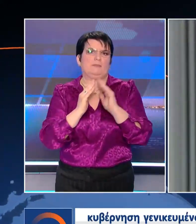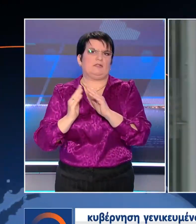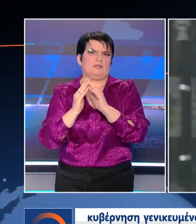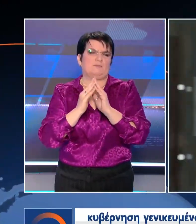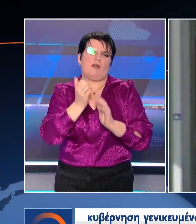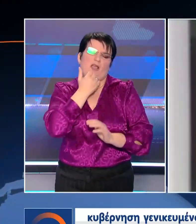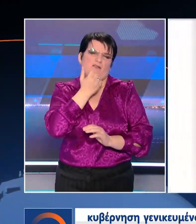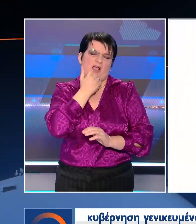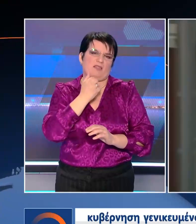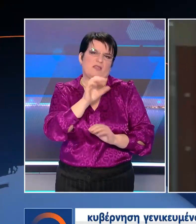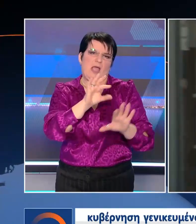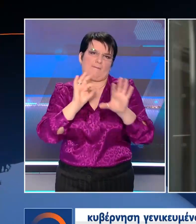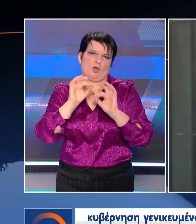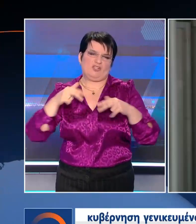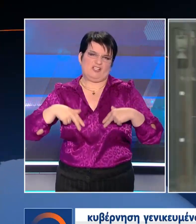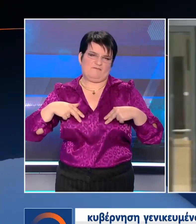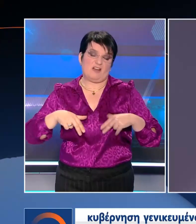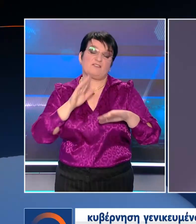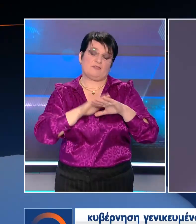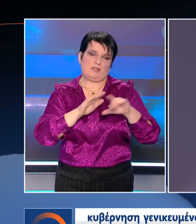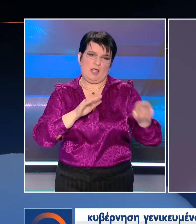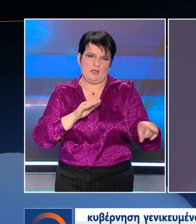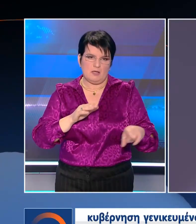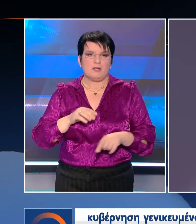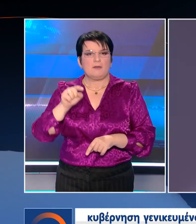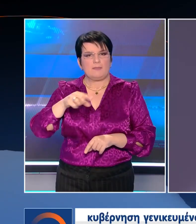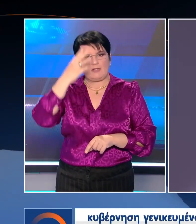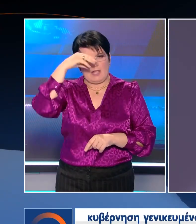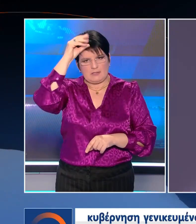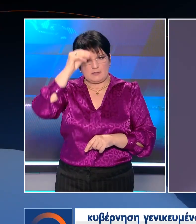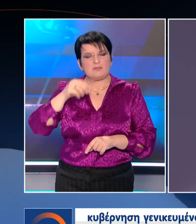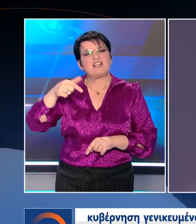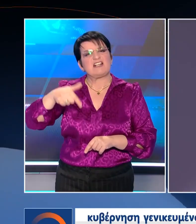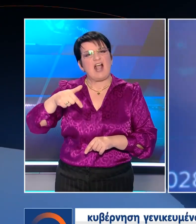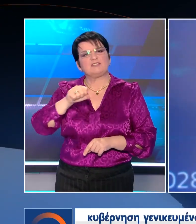των επιλογών της και σε λίγη ώρα ο Αλέξης Τσίπρας θα συναντηθεί με τον Γιάννη Στουρνάρα.